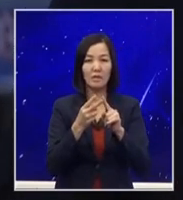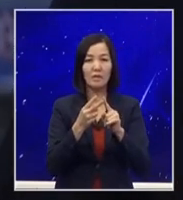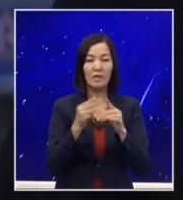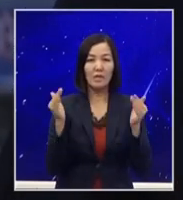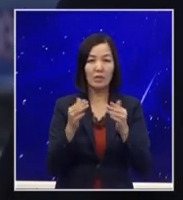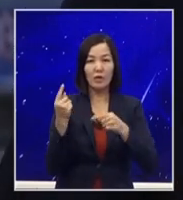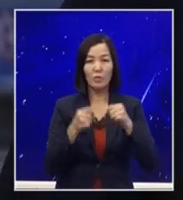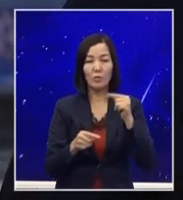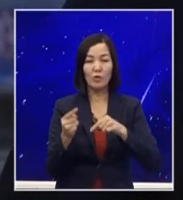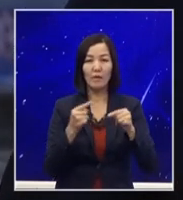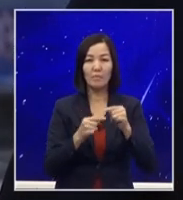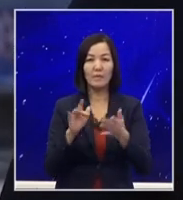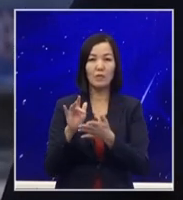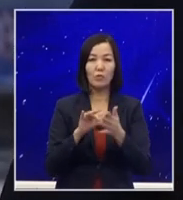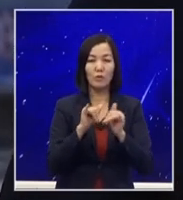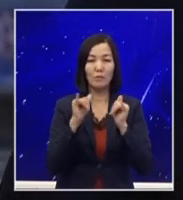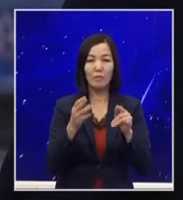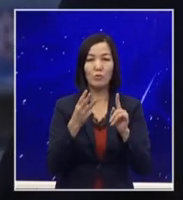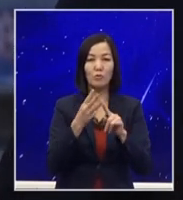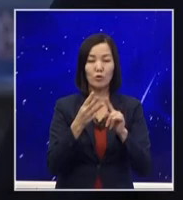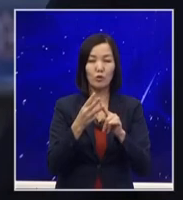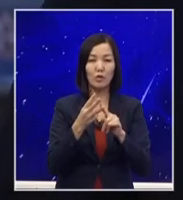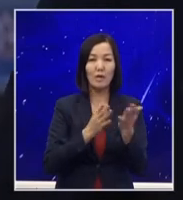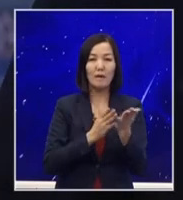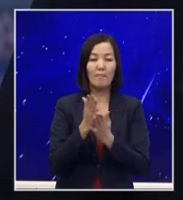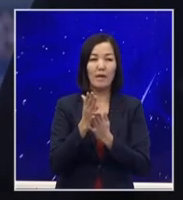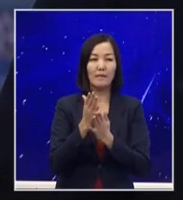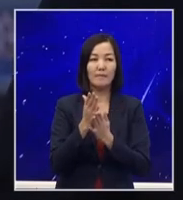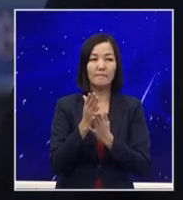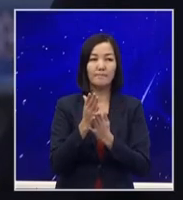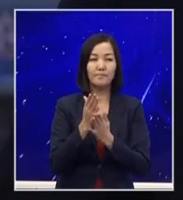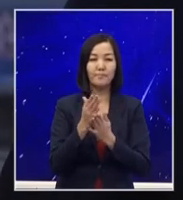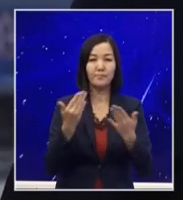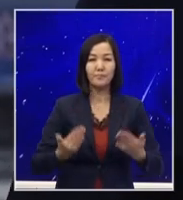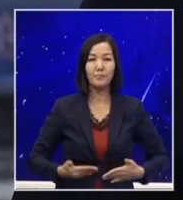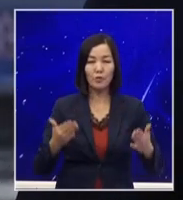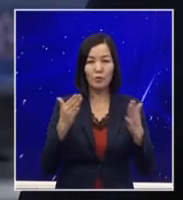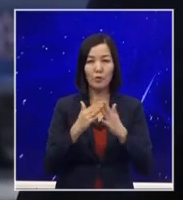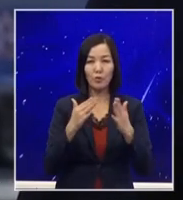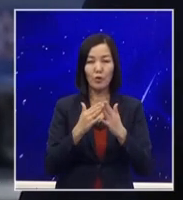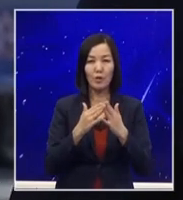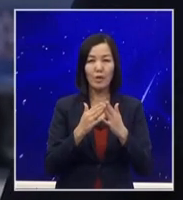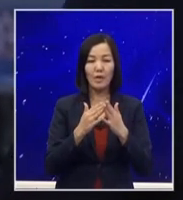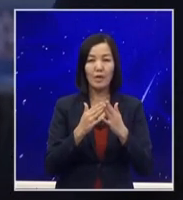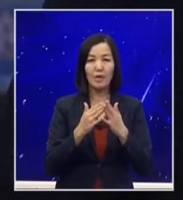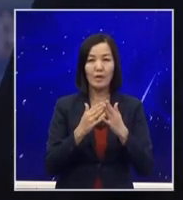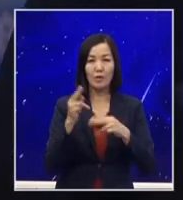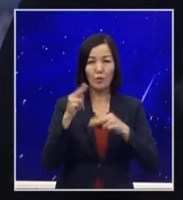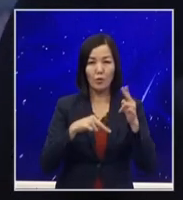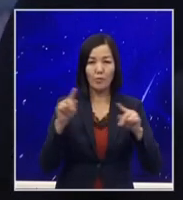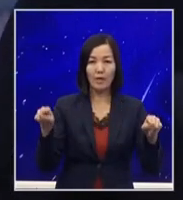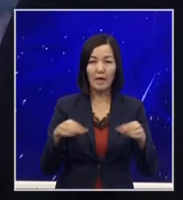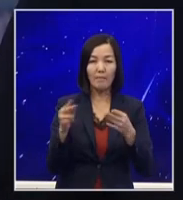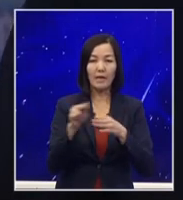Шағын және орта бизнес пен туризмді дамыту. Үшінші бағытымыз бұл тұрғын үй мен коммуналдық инфрақұрылымдарды қалпына